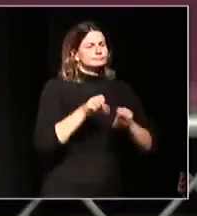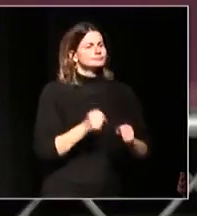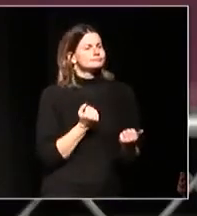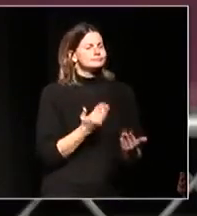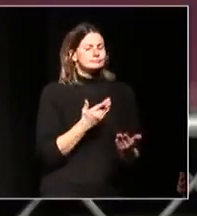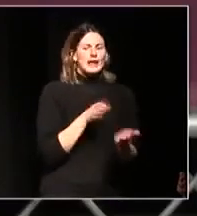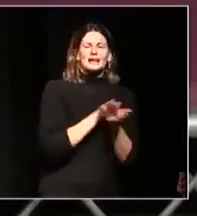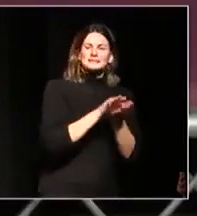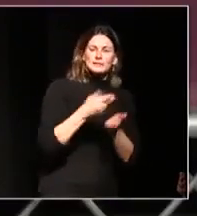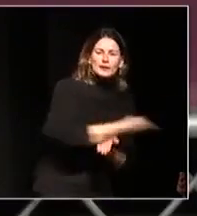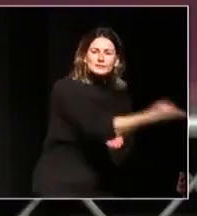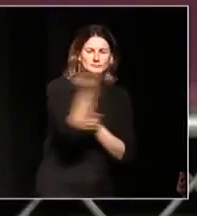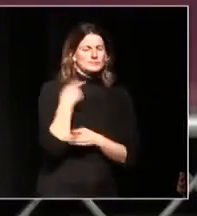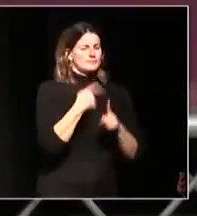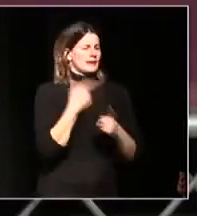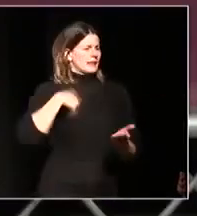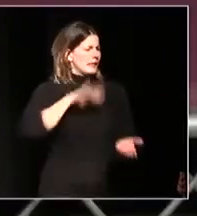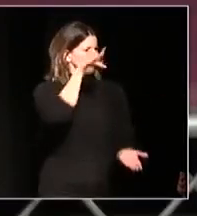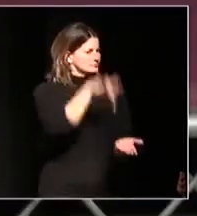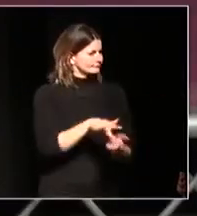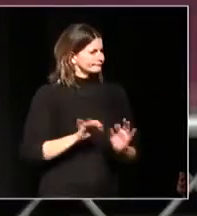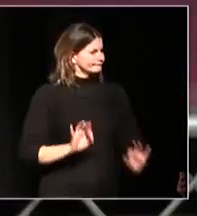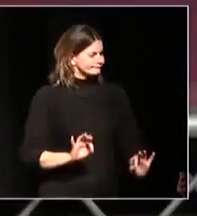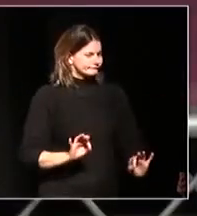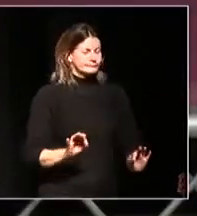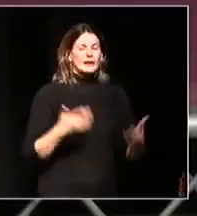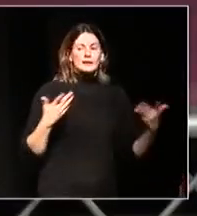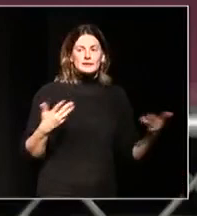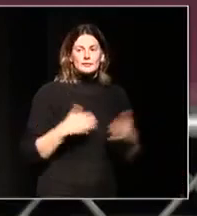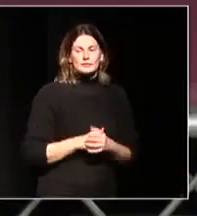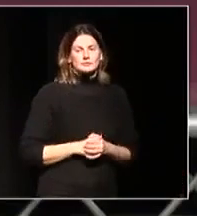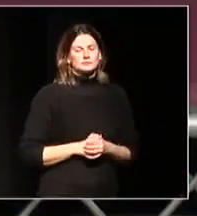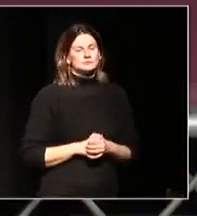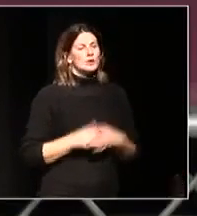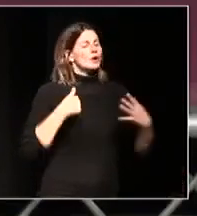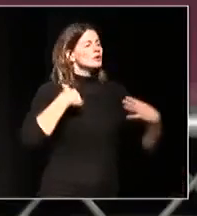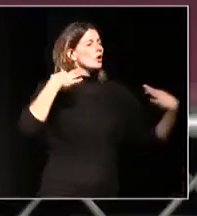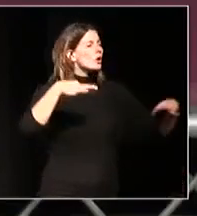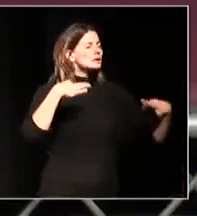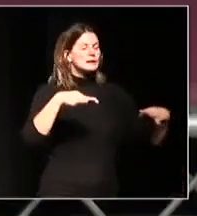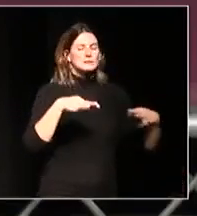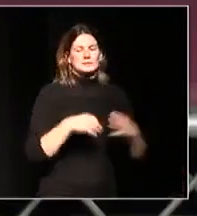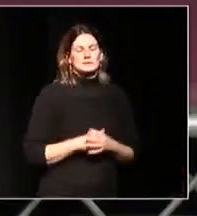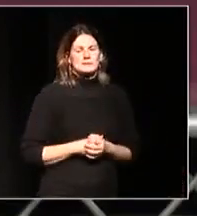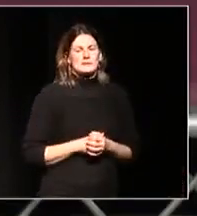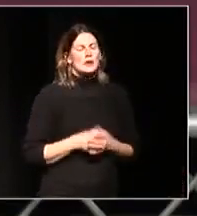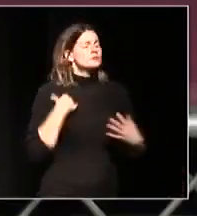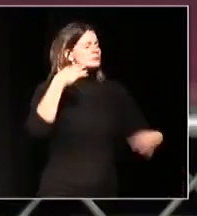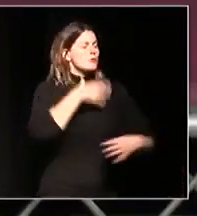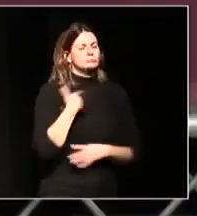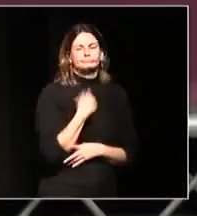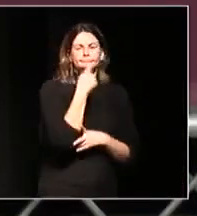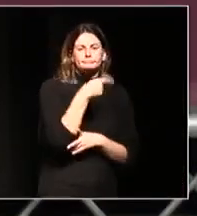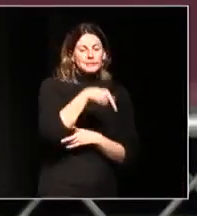tots i totes perquè ens ho mereixem. Així que jo només... Volia dir